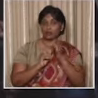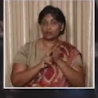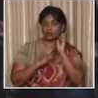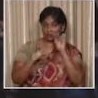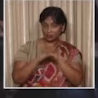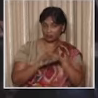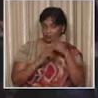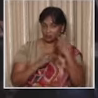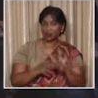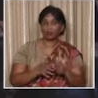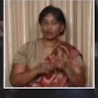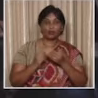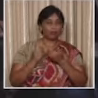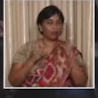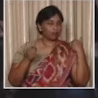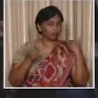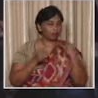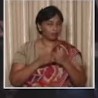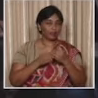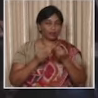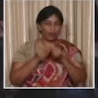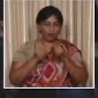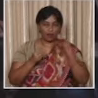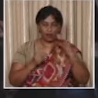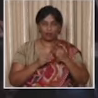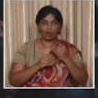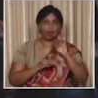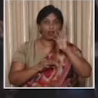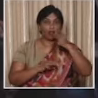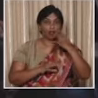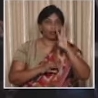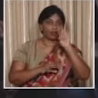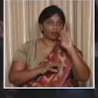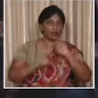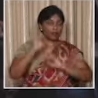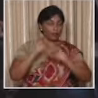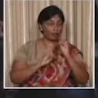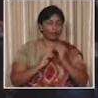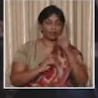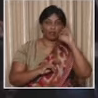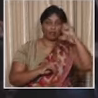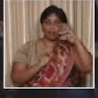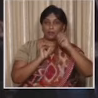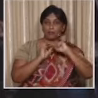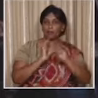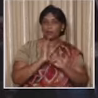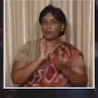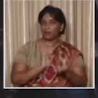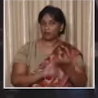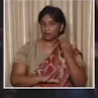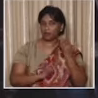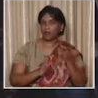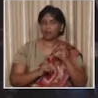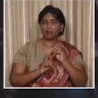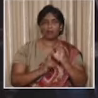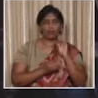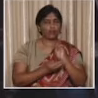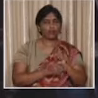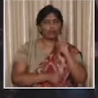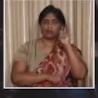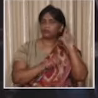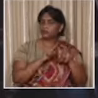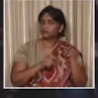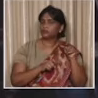जनाधिपतिनाट पास मे गेविच्च पुंचि काले अतुले सीयट हारसी हतलियकिन लाइट बिल वेडि वेला तियेन इतन मे पुद्गलिकांशे